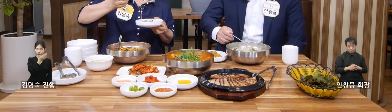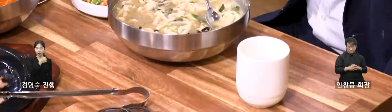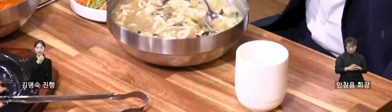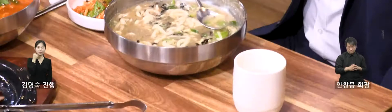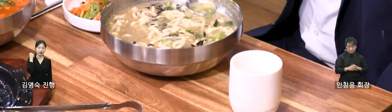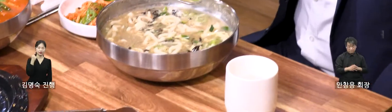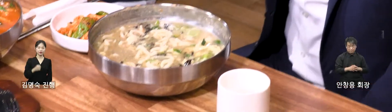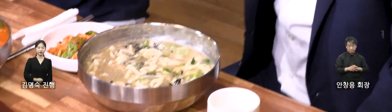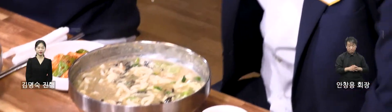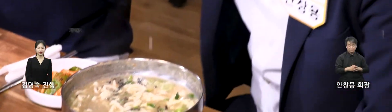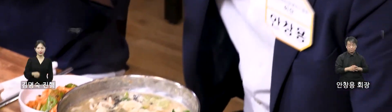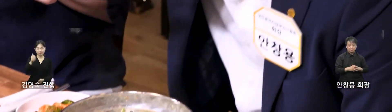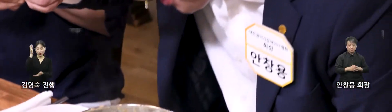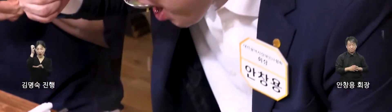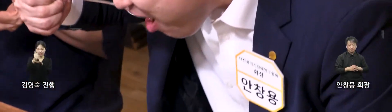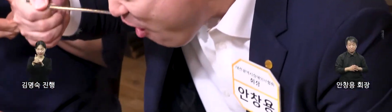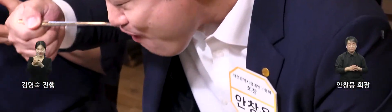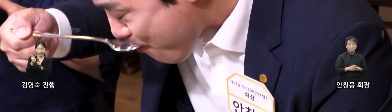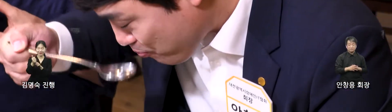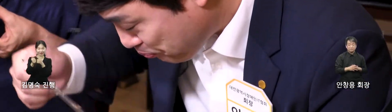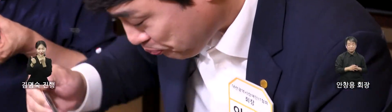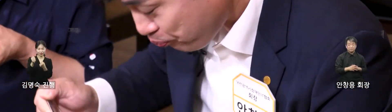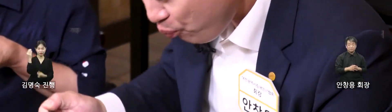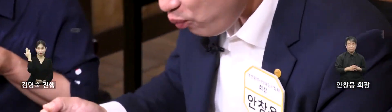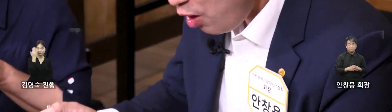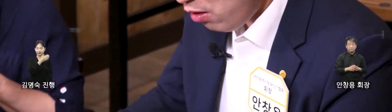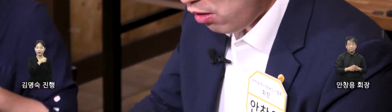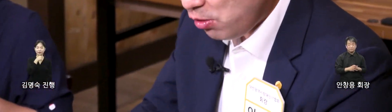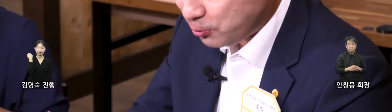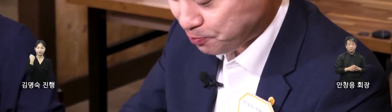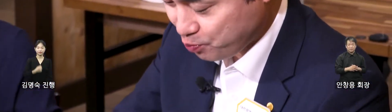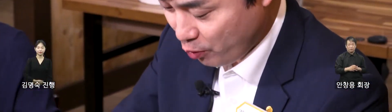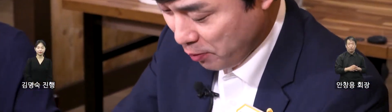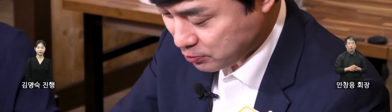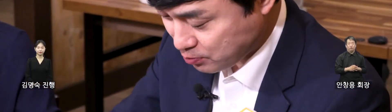우리 회장님처럼 순한 맛.